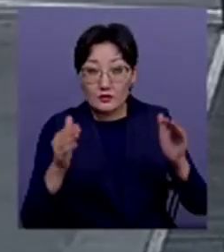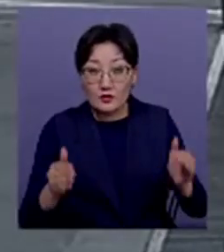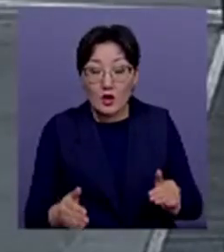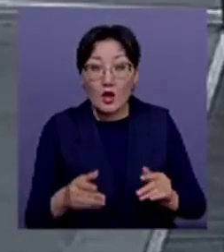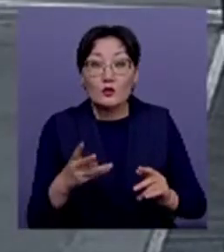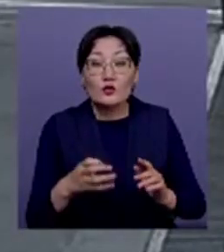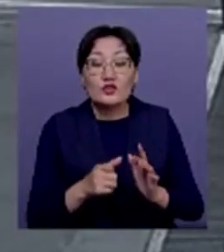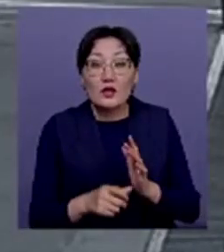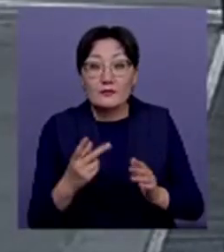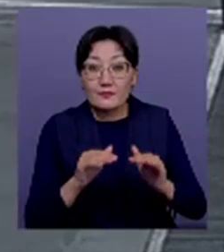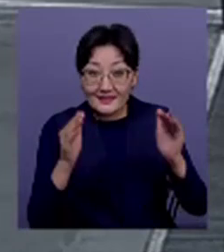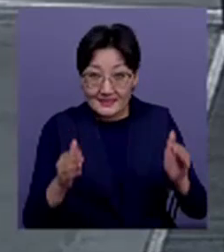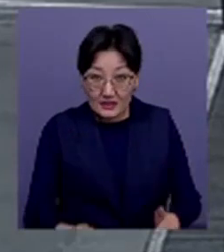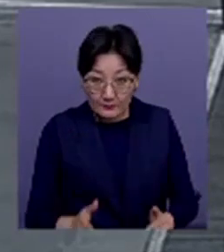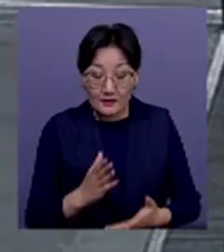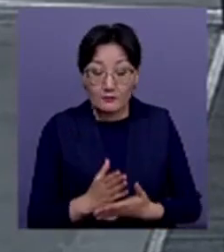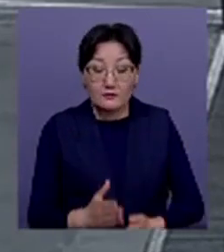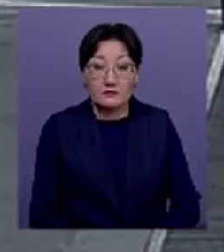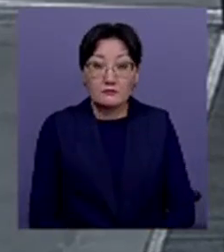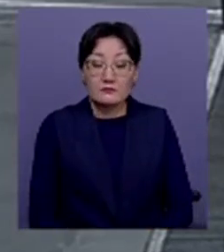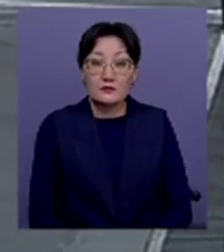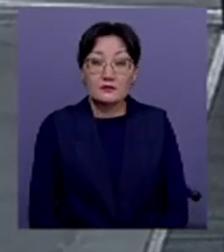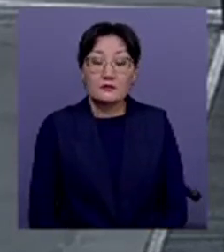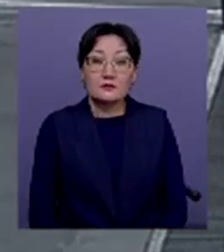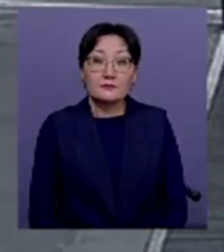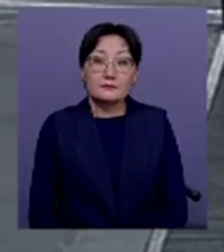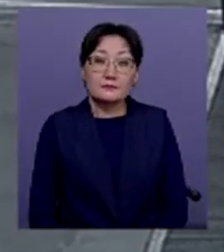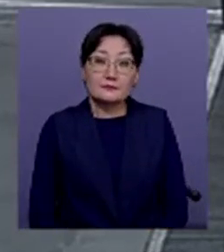461 терминал барын да айта кету керек. Жадыра Омаржан, Арсен Сандыбаев, Алматы телеарнасы.